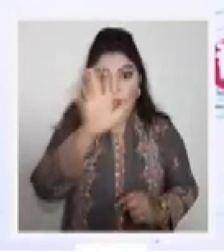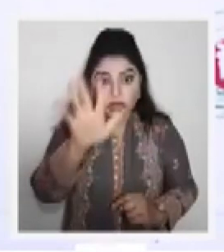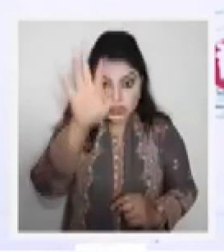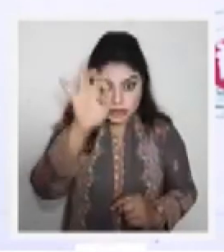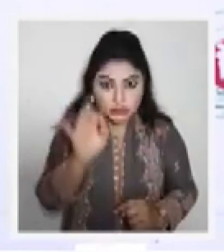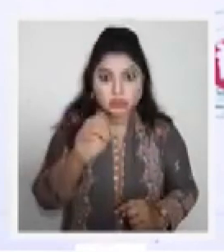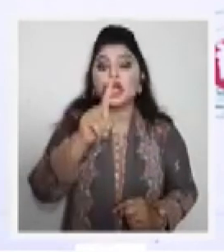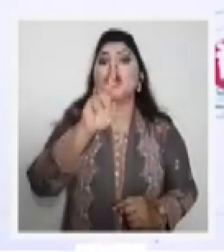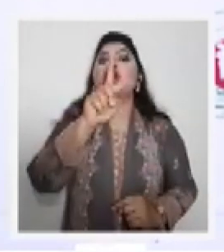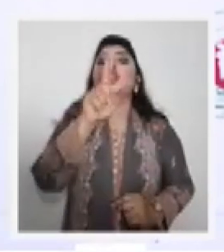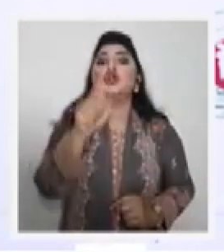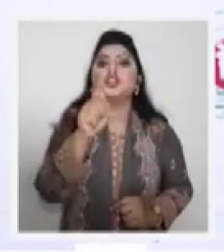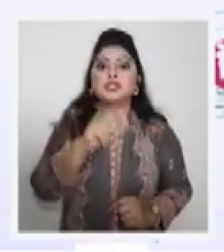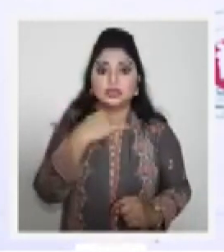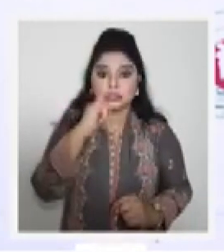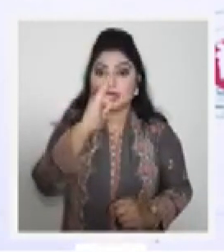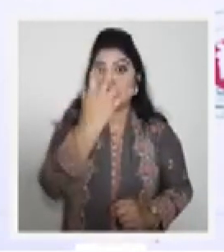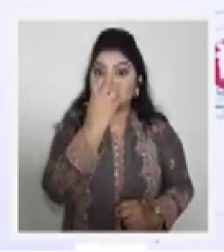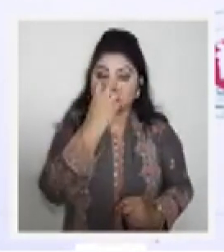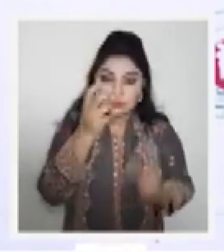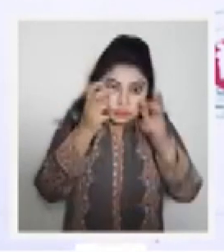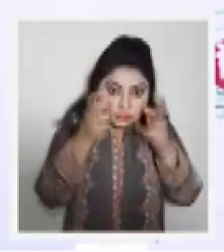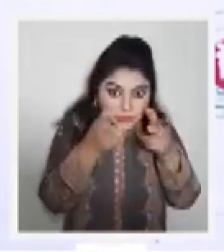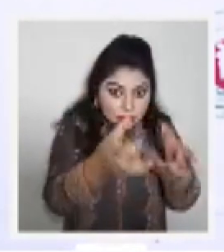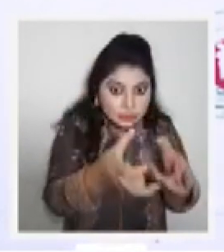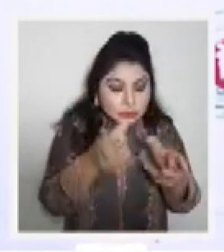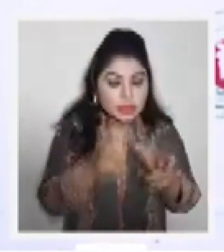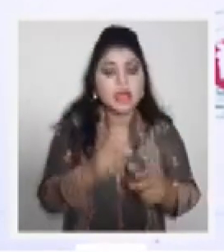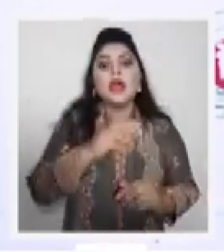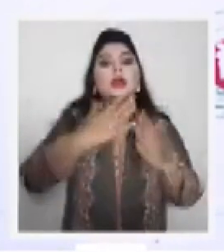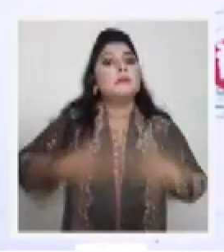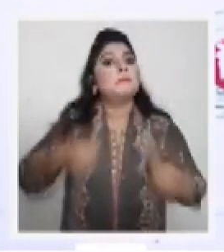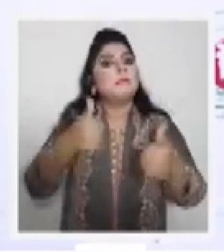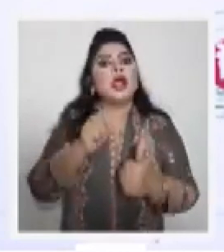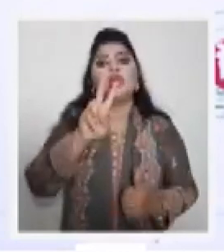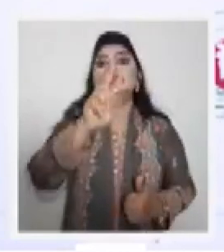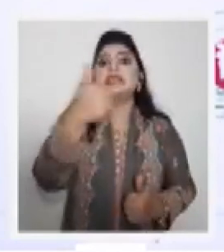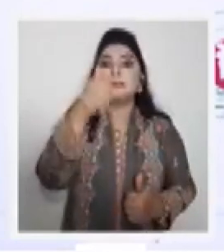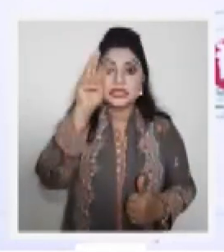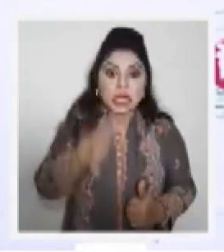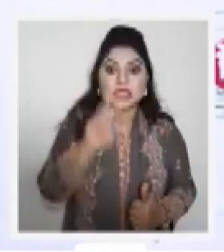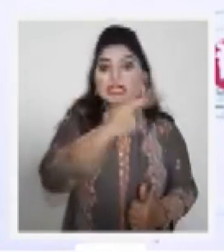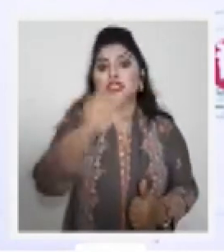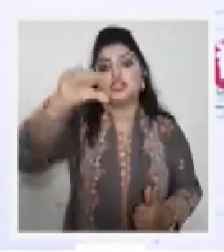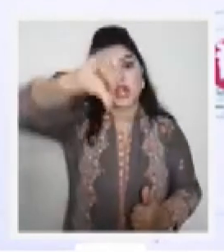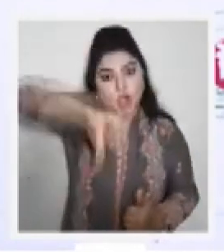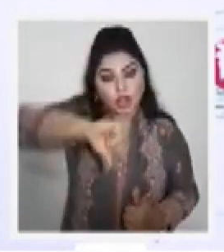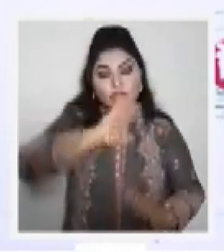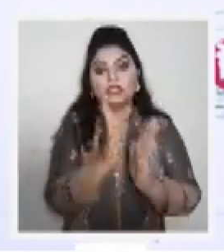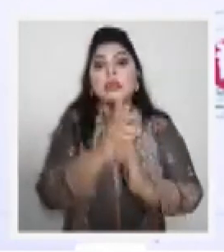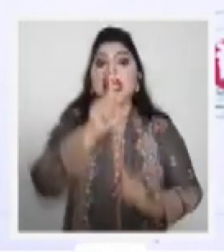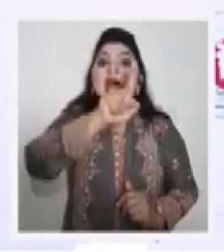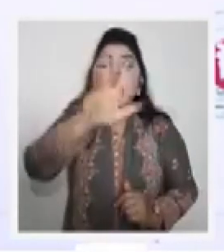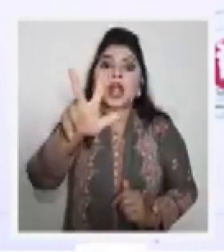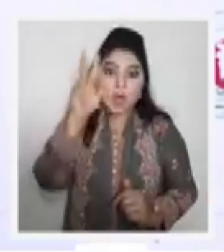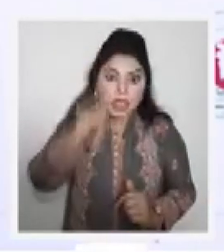থেকে ছাড়া পেয়েছেন 599 জন। এ পর্যন্ত আইসোলেশনে 45,910 জন এবং এ পর্যন্ত